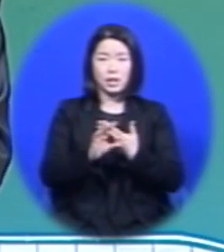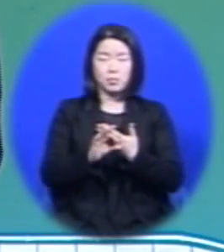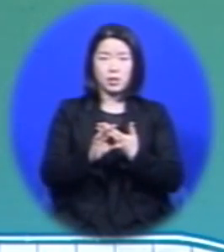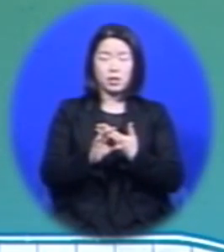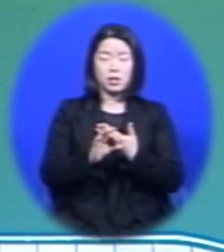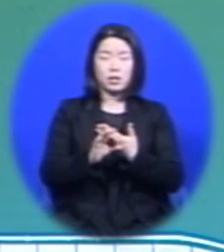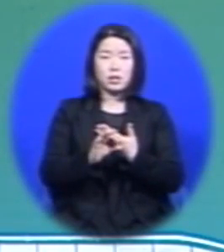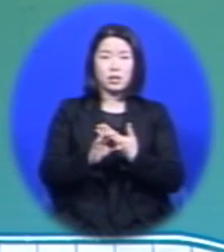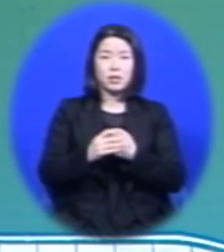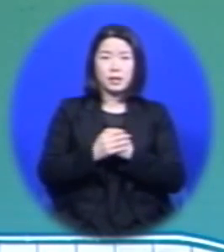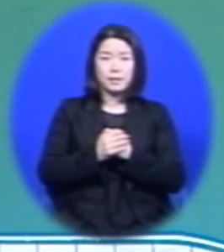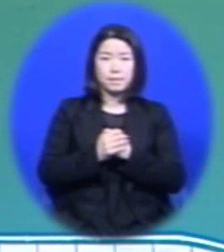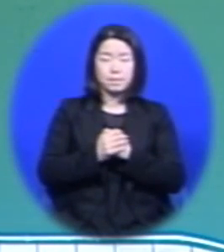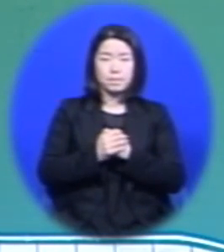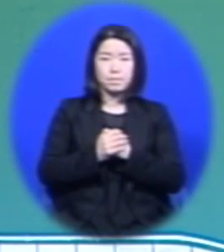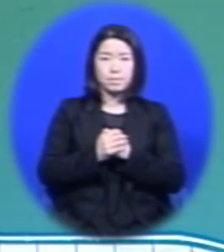그렇다면